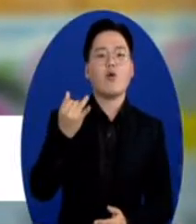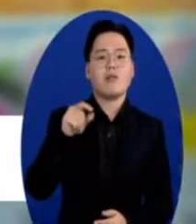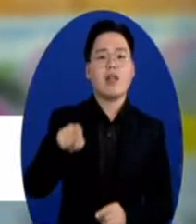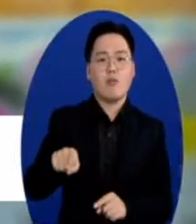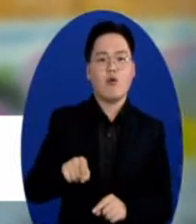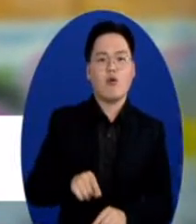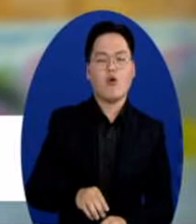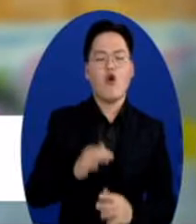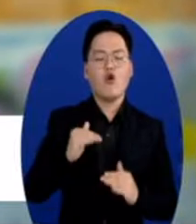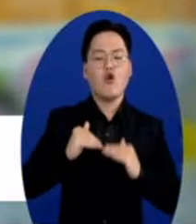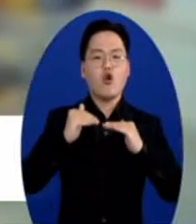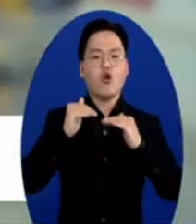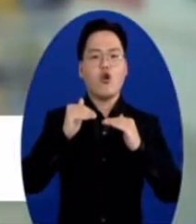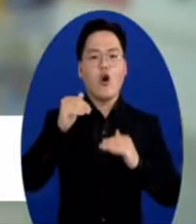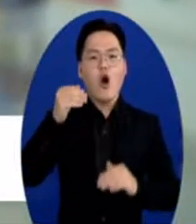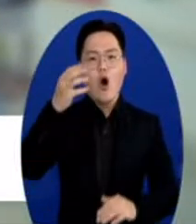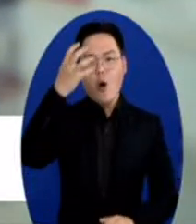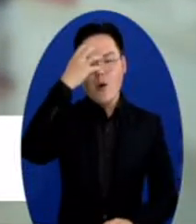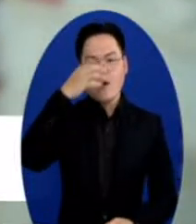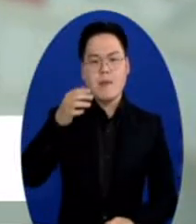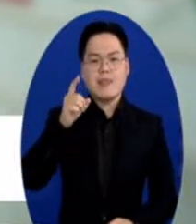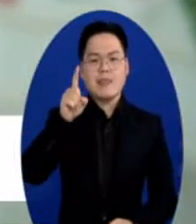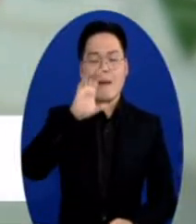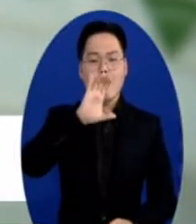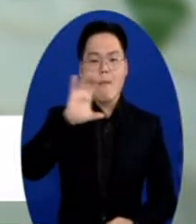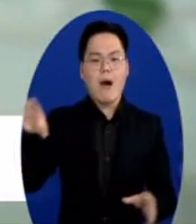өндөр өвчлөлтэй орнууд эмийн салбараа нэг толгойн дор